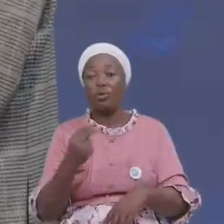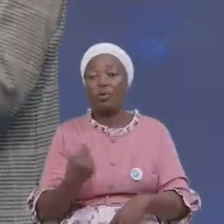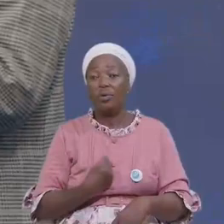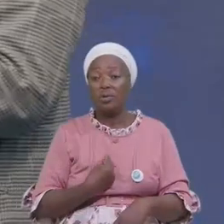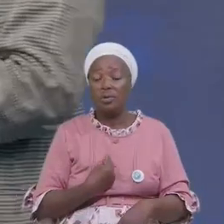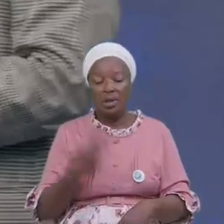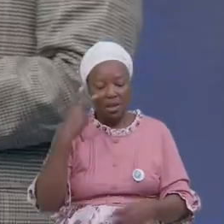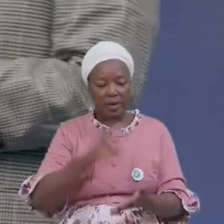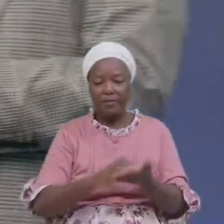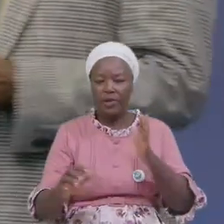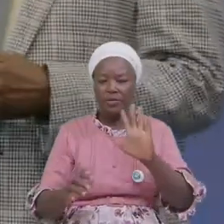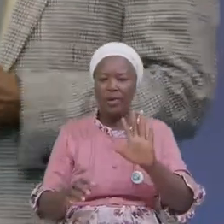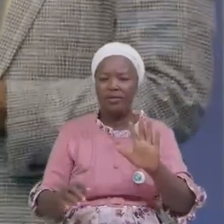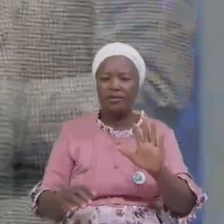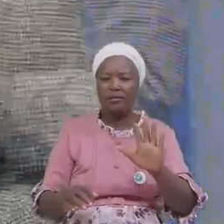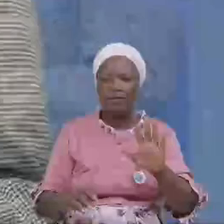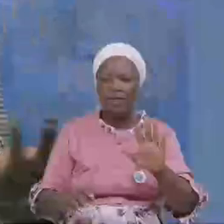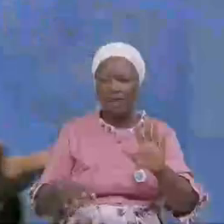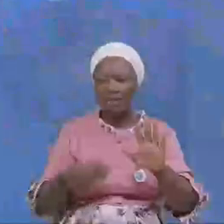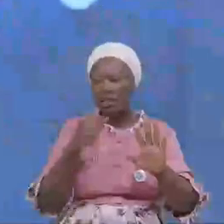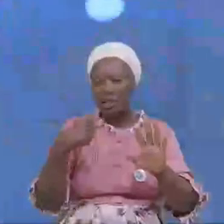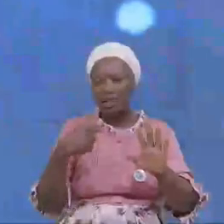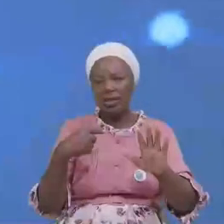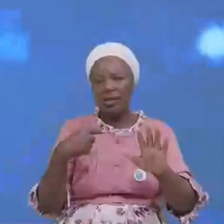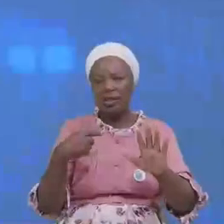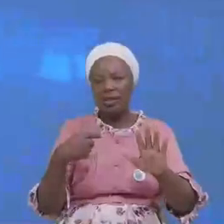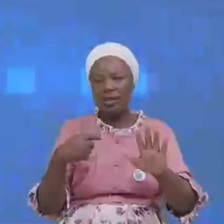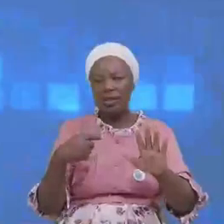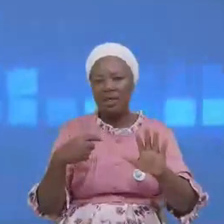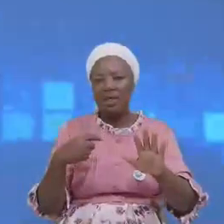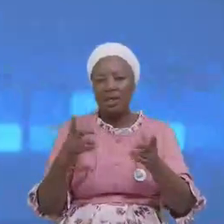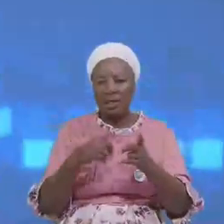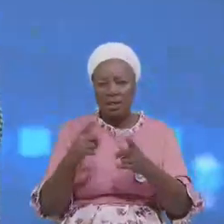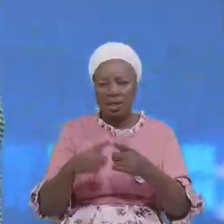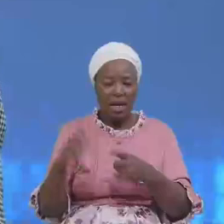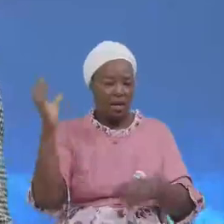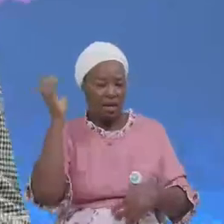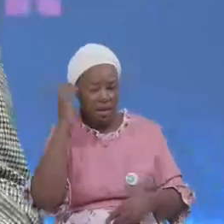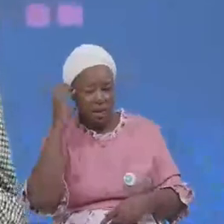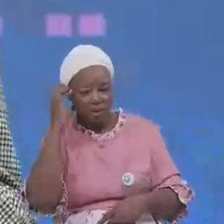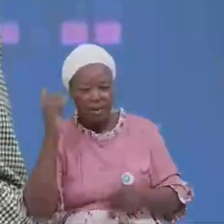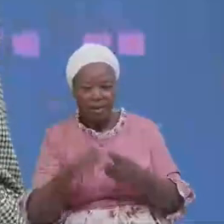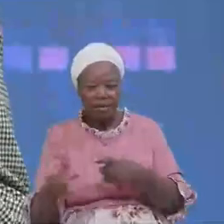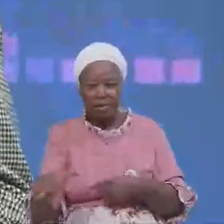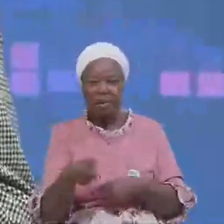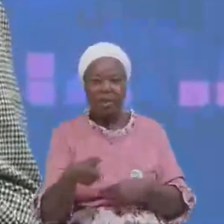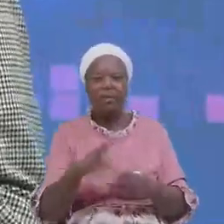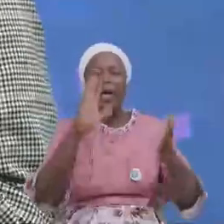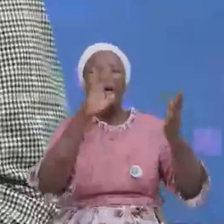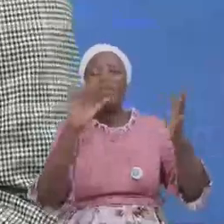Verset 5, on dit, « Et il les regardait attentivement,